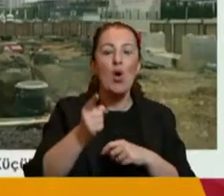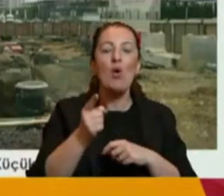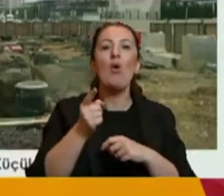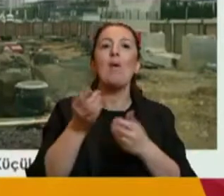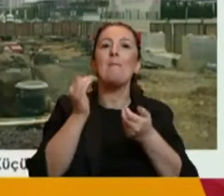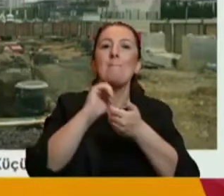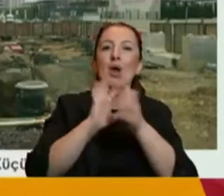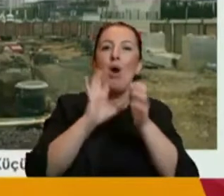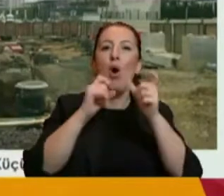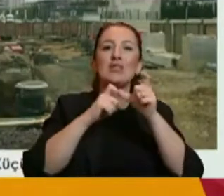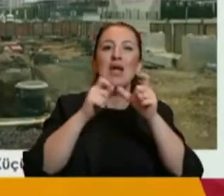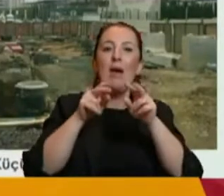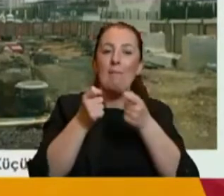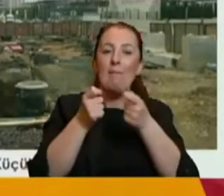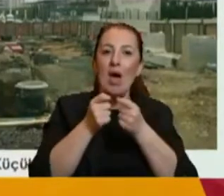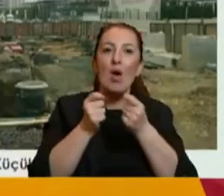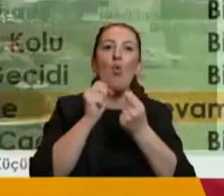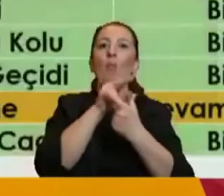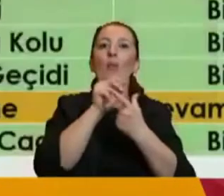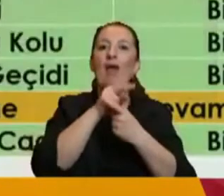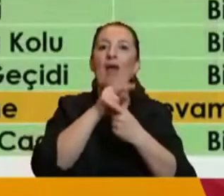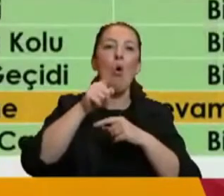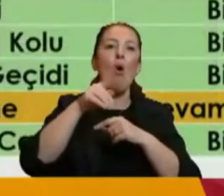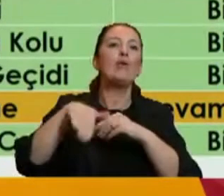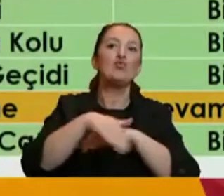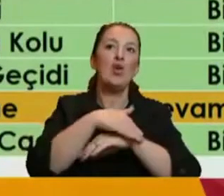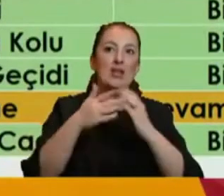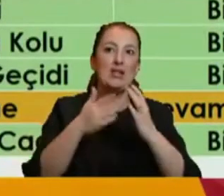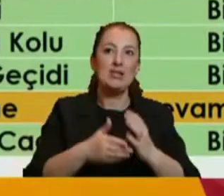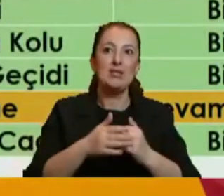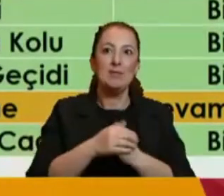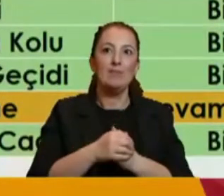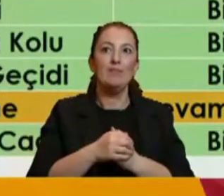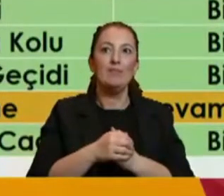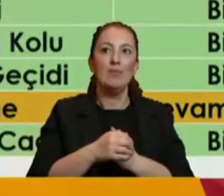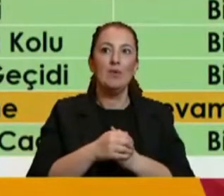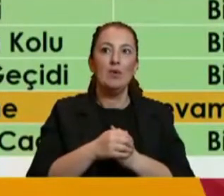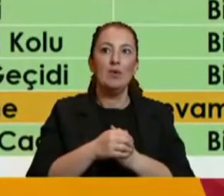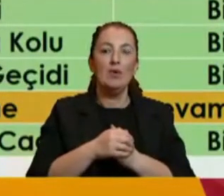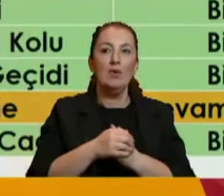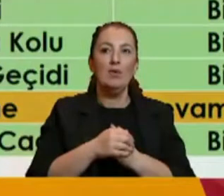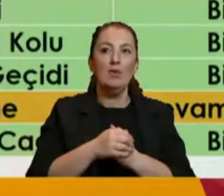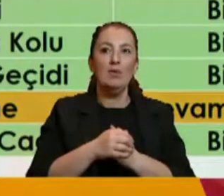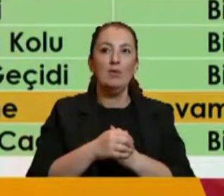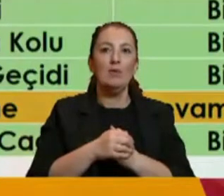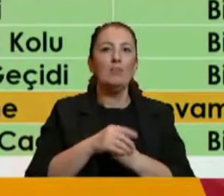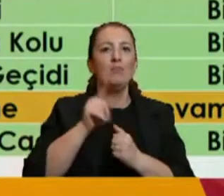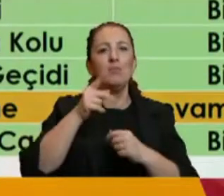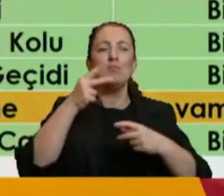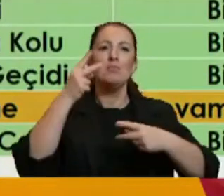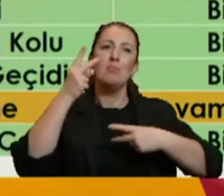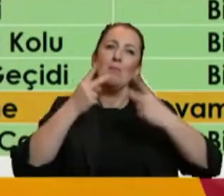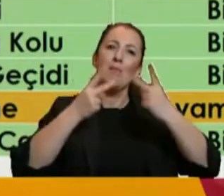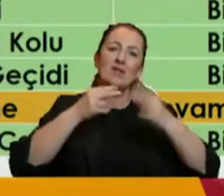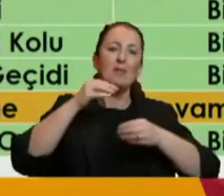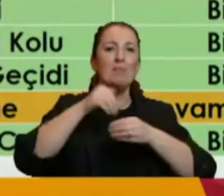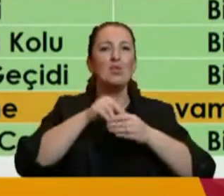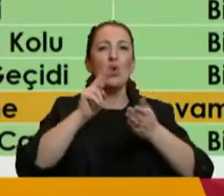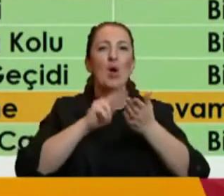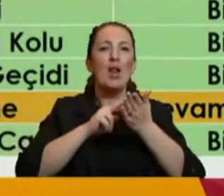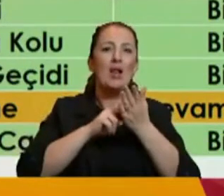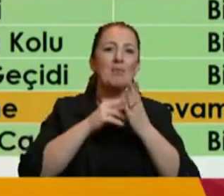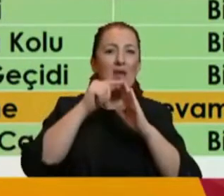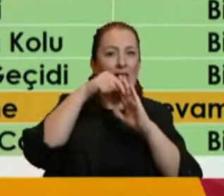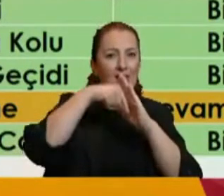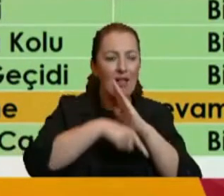ve Ümraniye Küçüksu Caddesi Ben bunu böyle bazı meclis üyelerimiz tabi detaylı